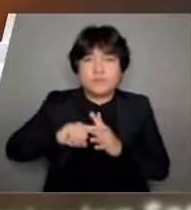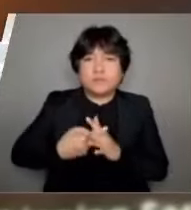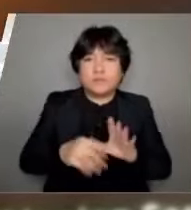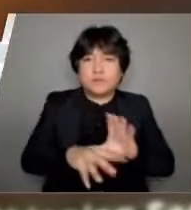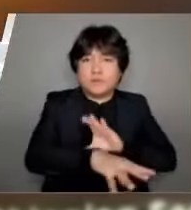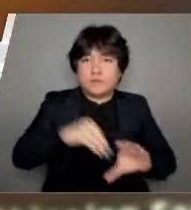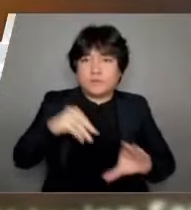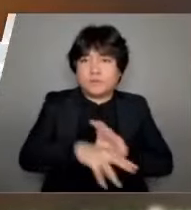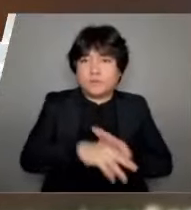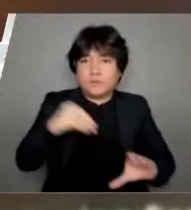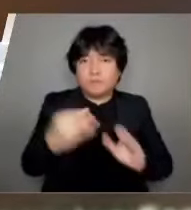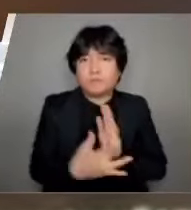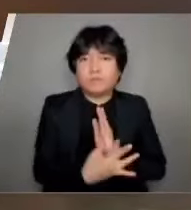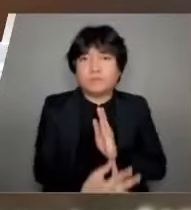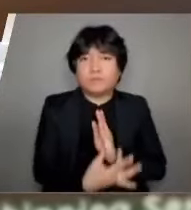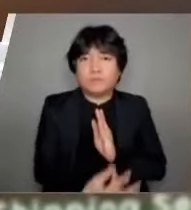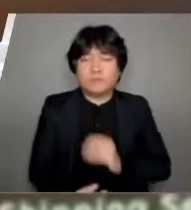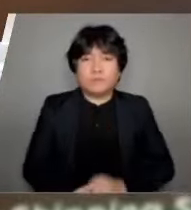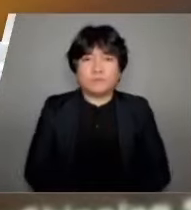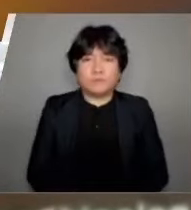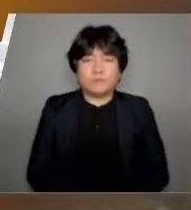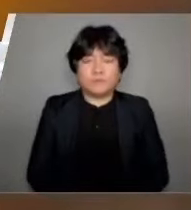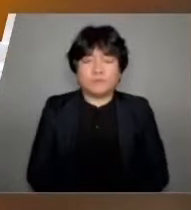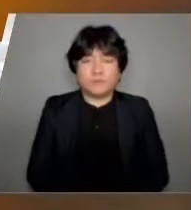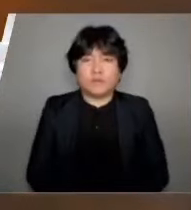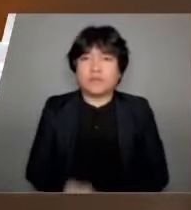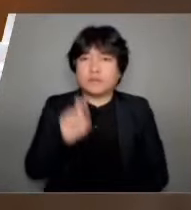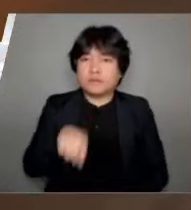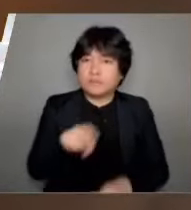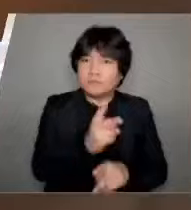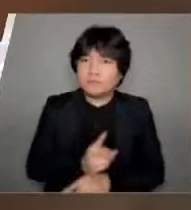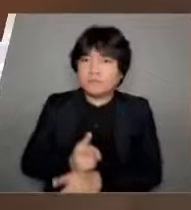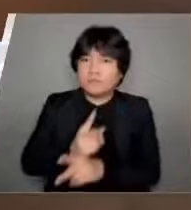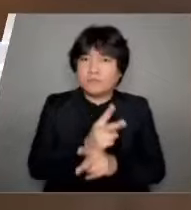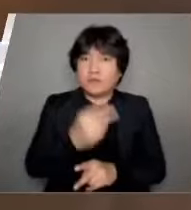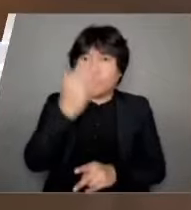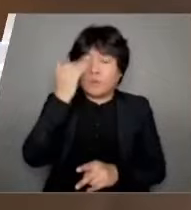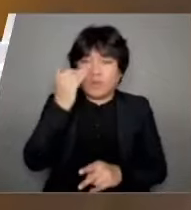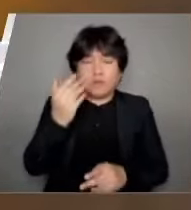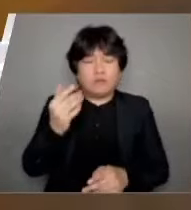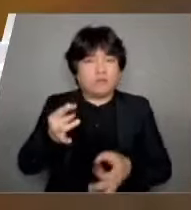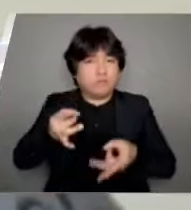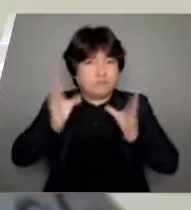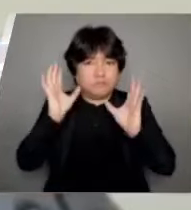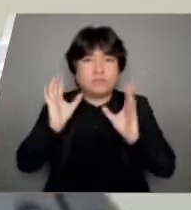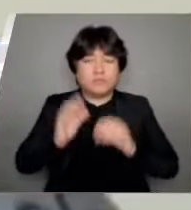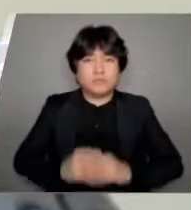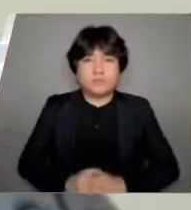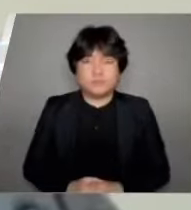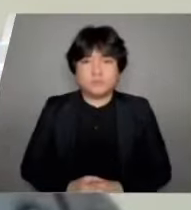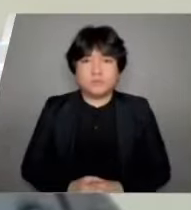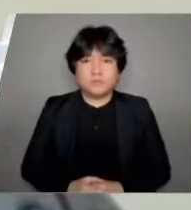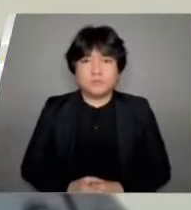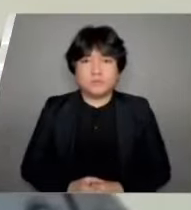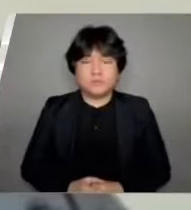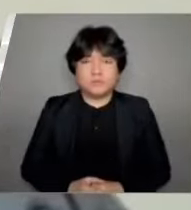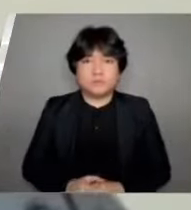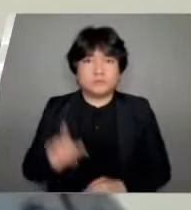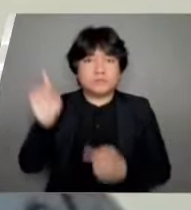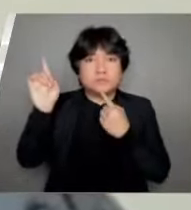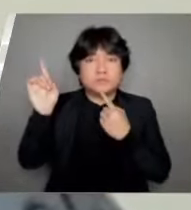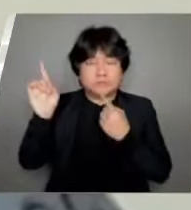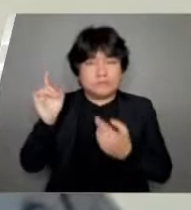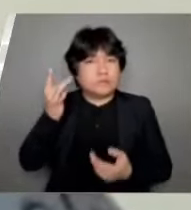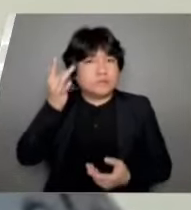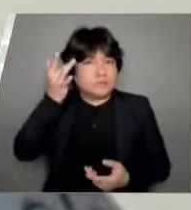mga langis. Kailangan magdobli ingat para maiwasan ang disgrasya. It is naturally more sensitive